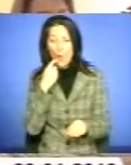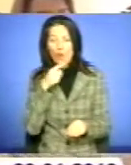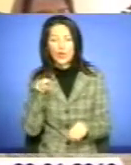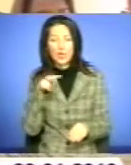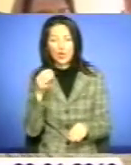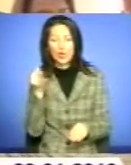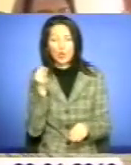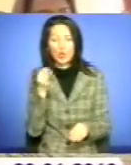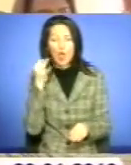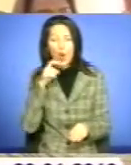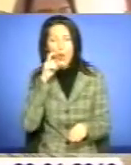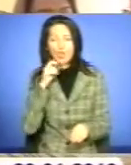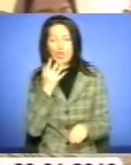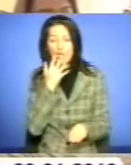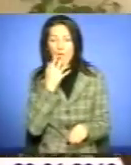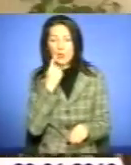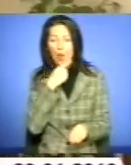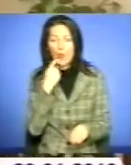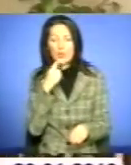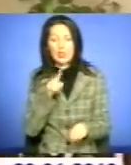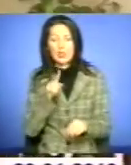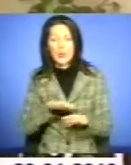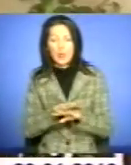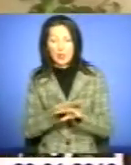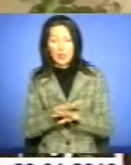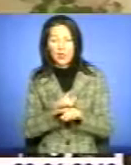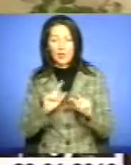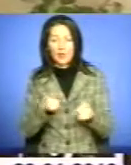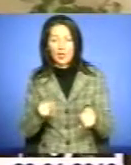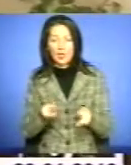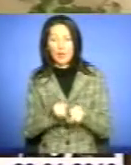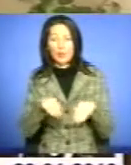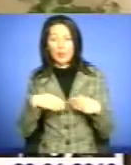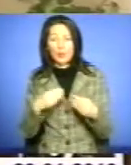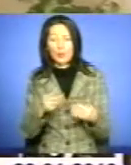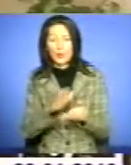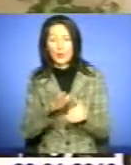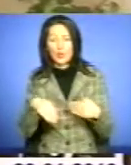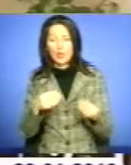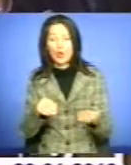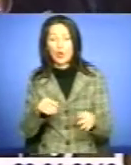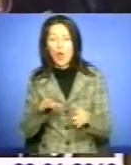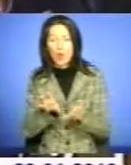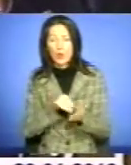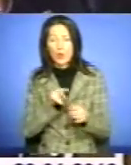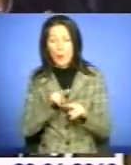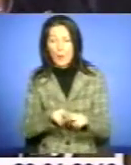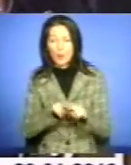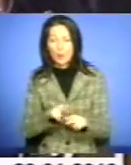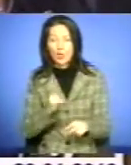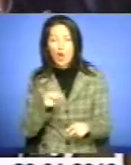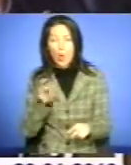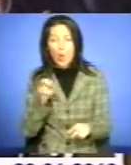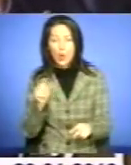України, а також іноземної мови або математики. Вступники подають також копії паспорта та ідентифікаційного номера. За потреби – документ,